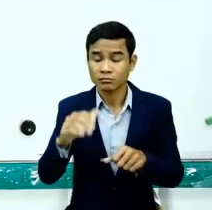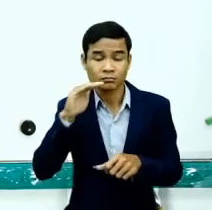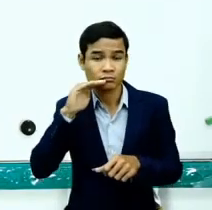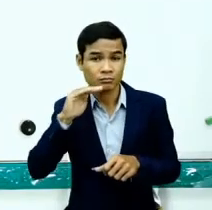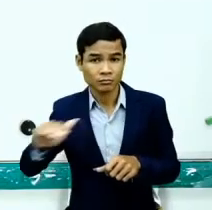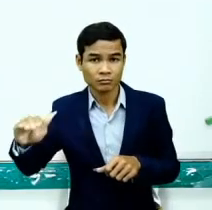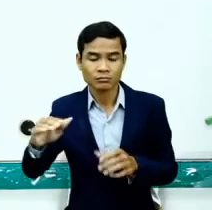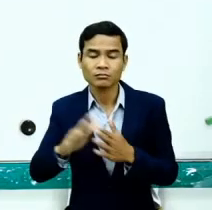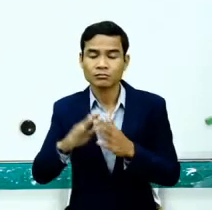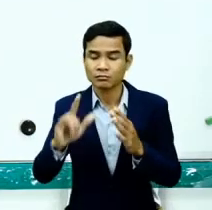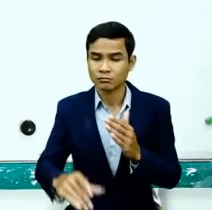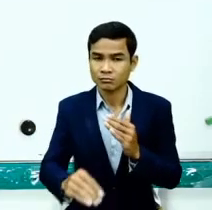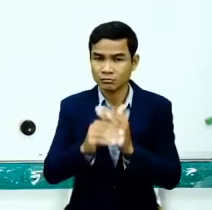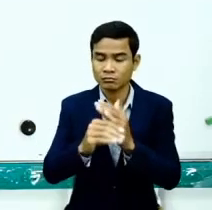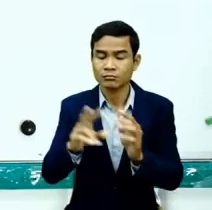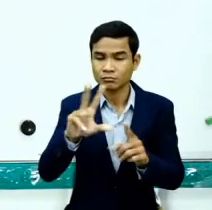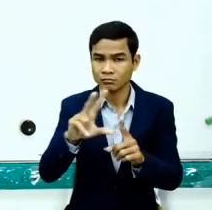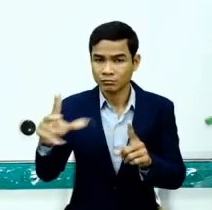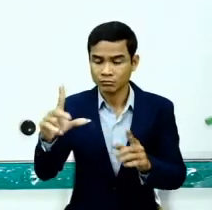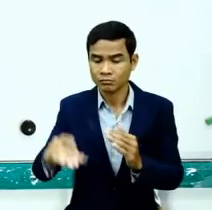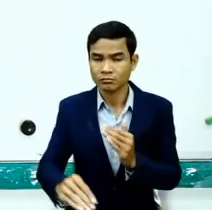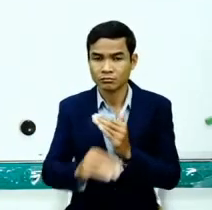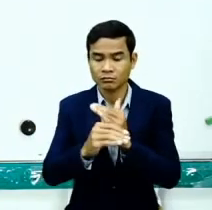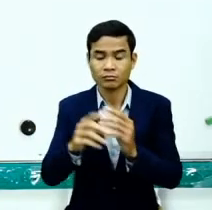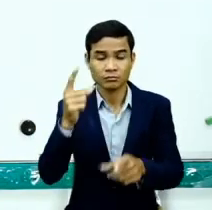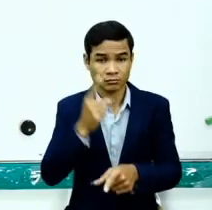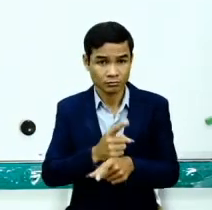để con bằng thái bán thì chỉ clear để trống